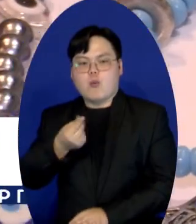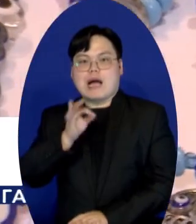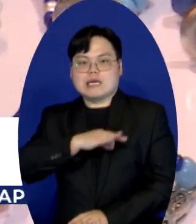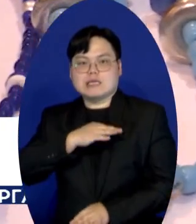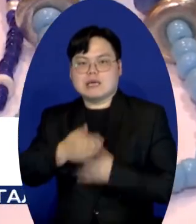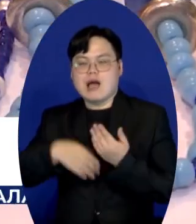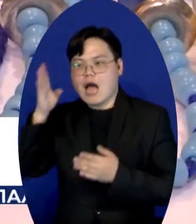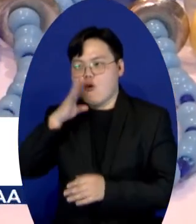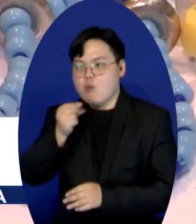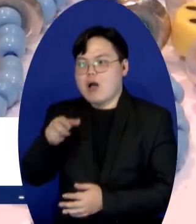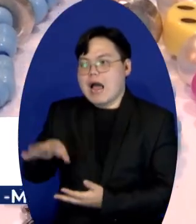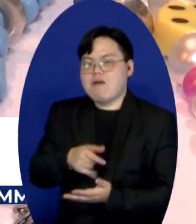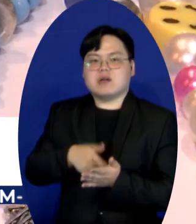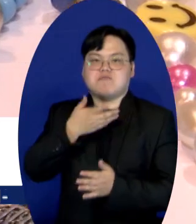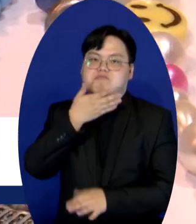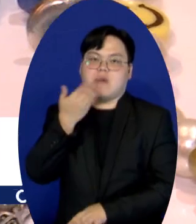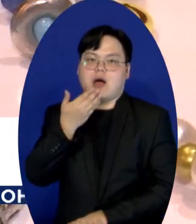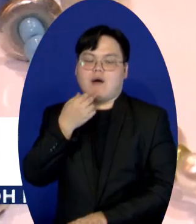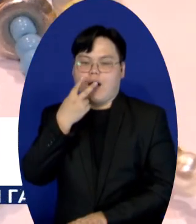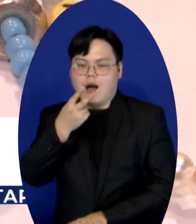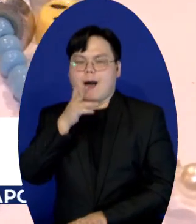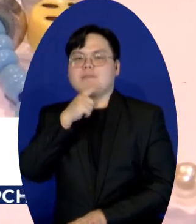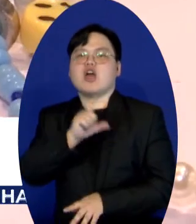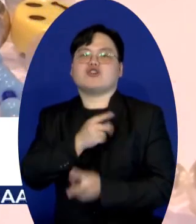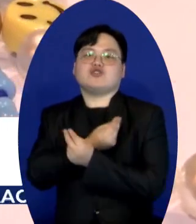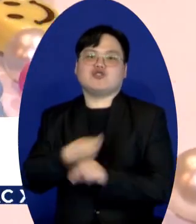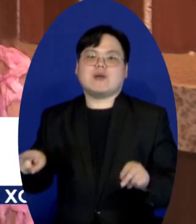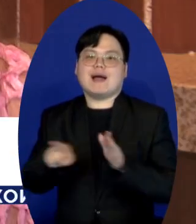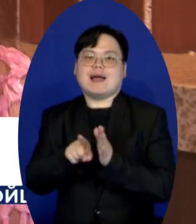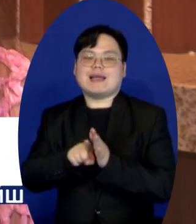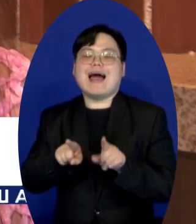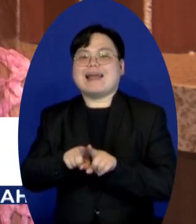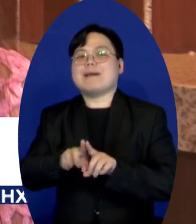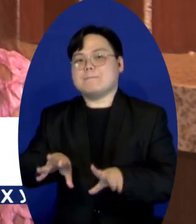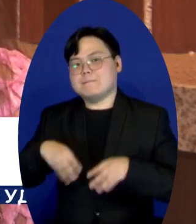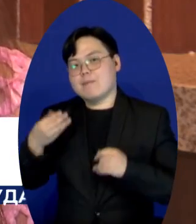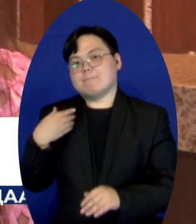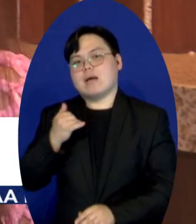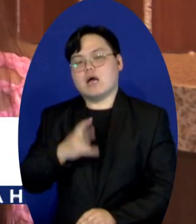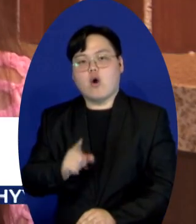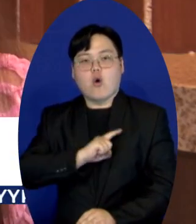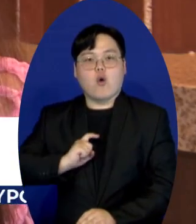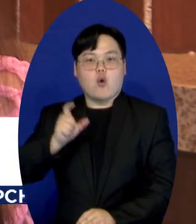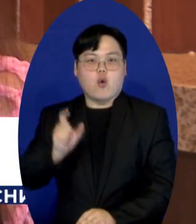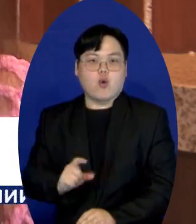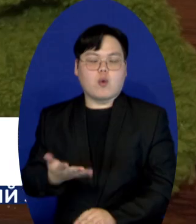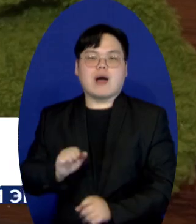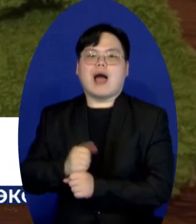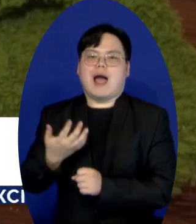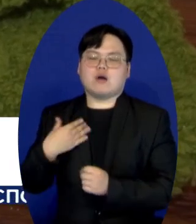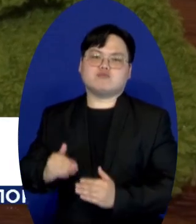хойсоо мөнгө авах шаардлагагүй болж эхэлгээд ер нь бол надад нэлийн эрхчлөлтөө олсон юм санагдаж байсан. Хувь хүний хувьд гэвэл амар хариуцлагатай бас юм